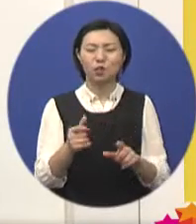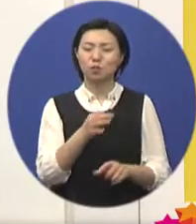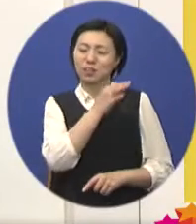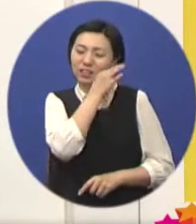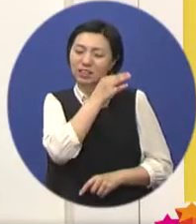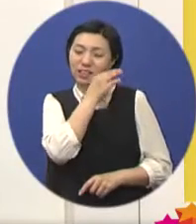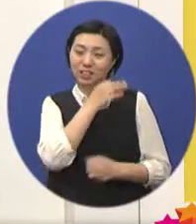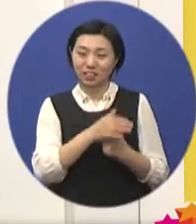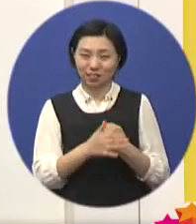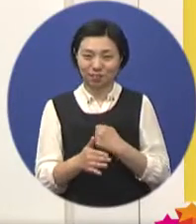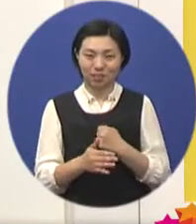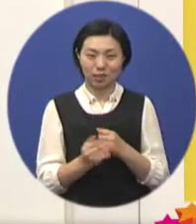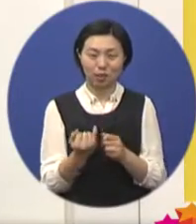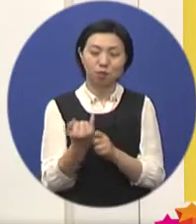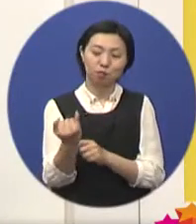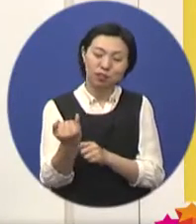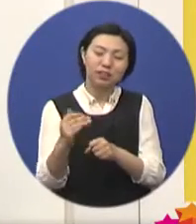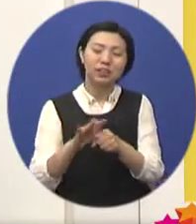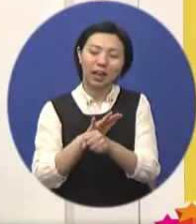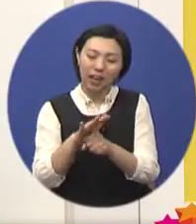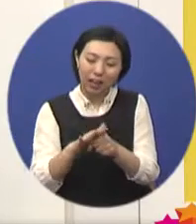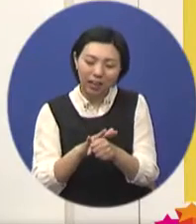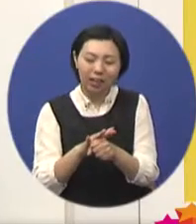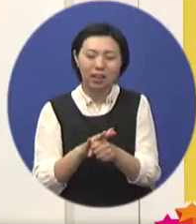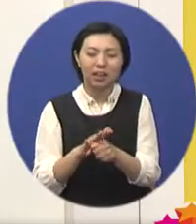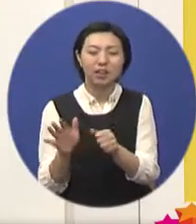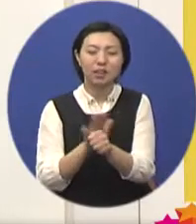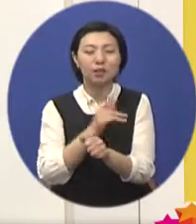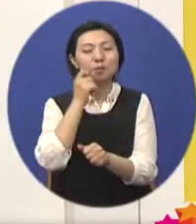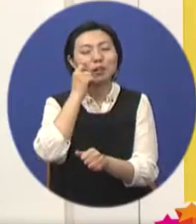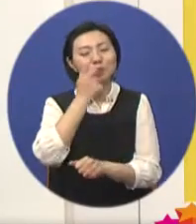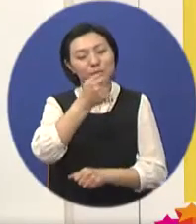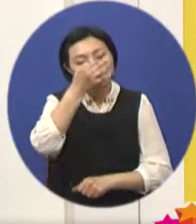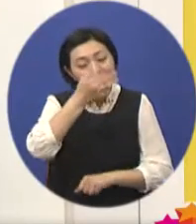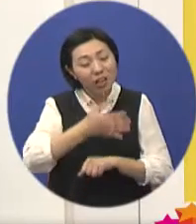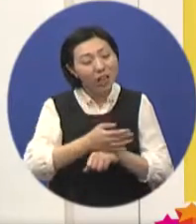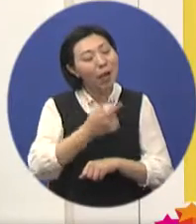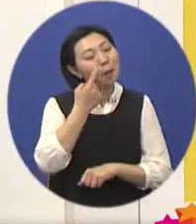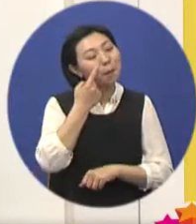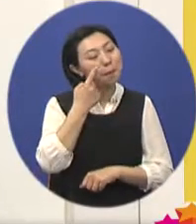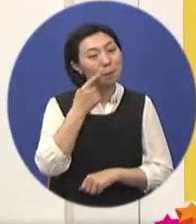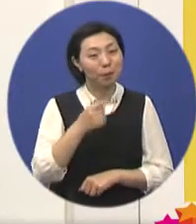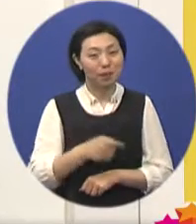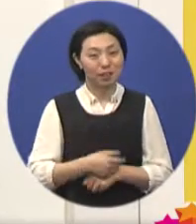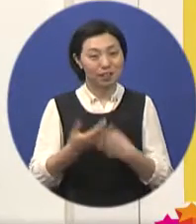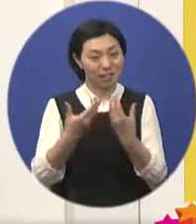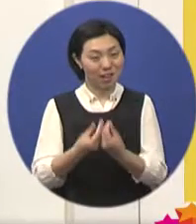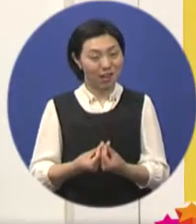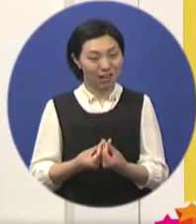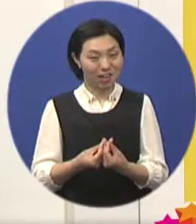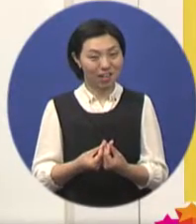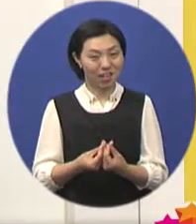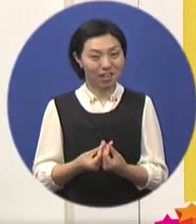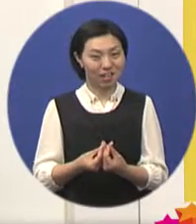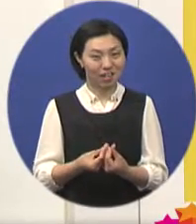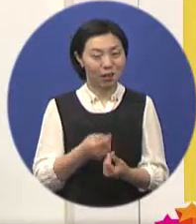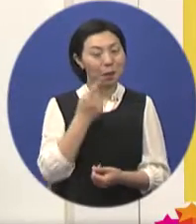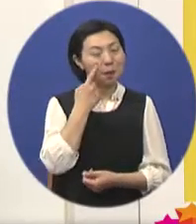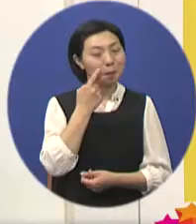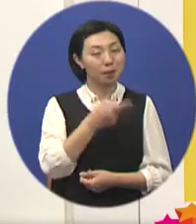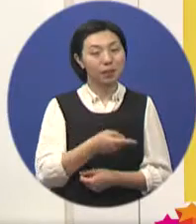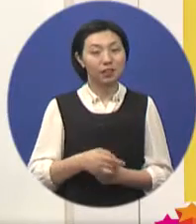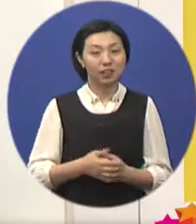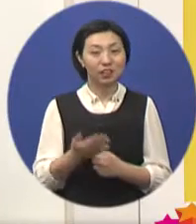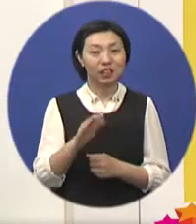여보 사랑해. 그동안 참 못해줘서 미안해. 주문해보세요. 아니야 예를 들어서 근데 우리 아버님은